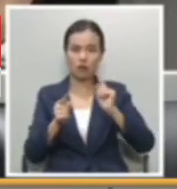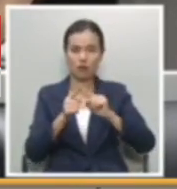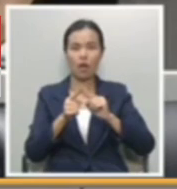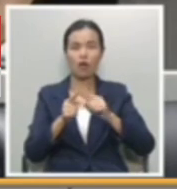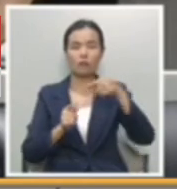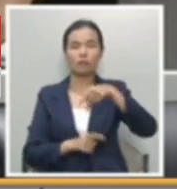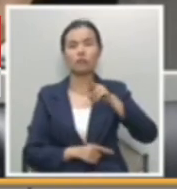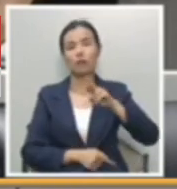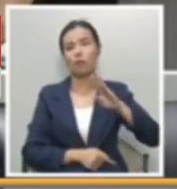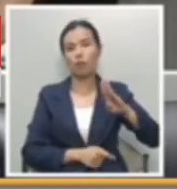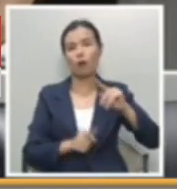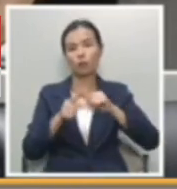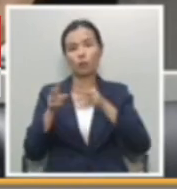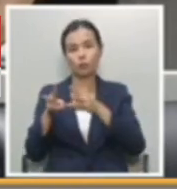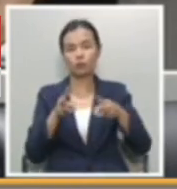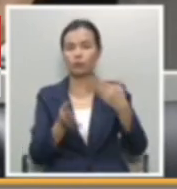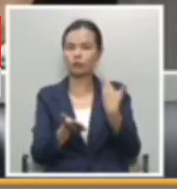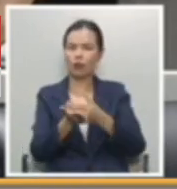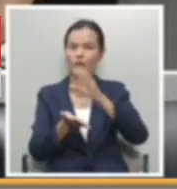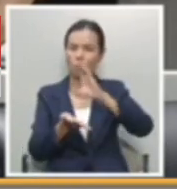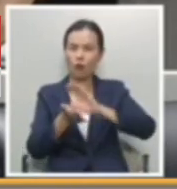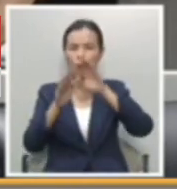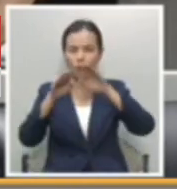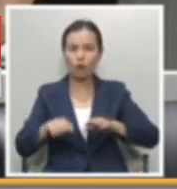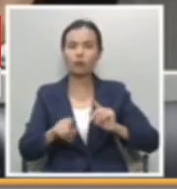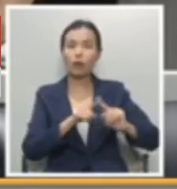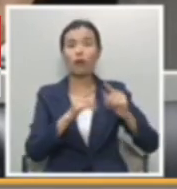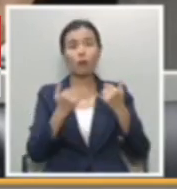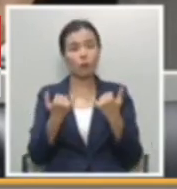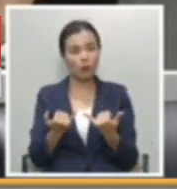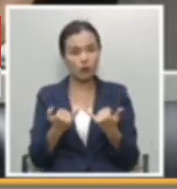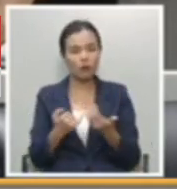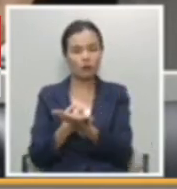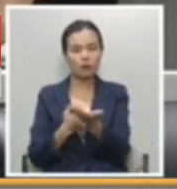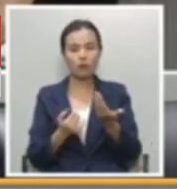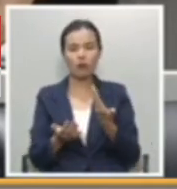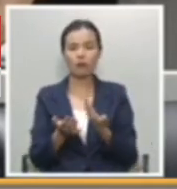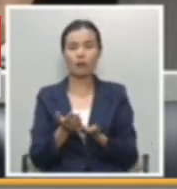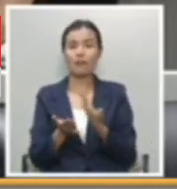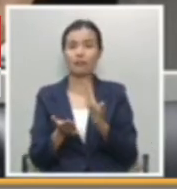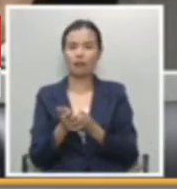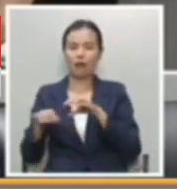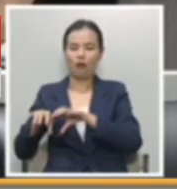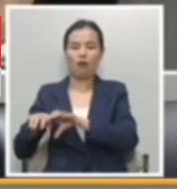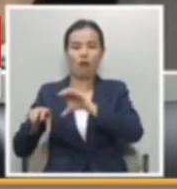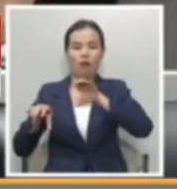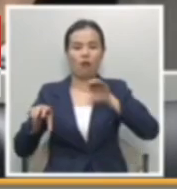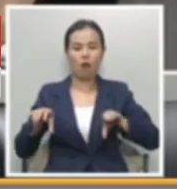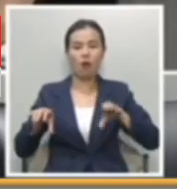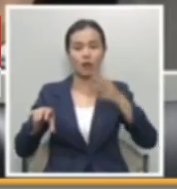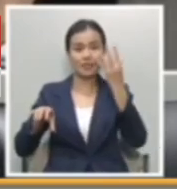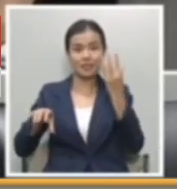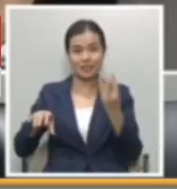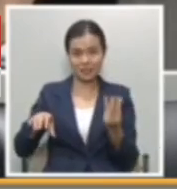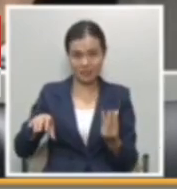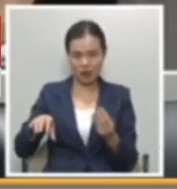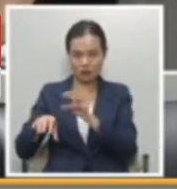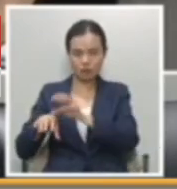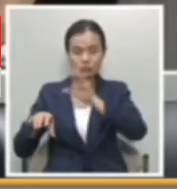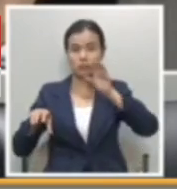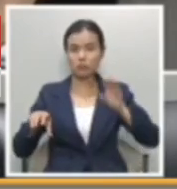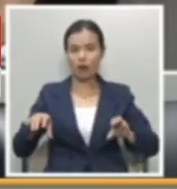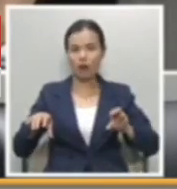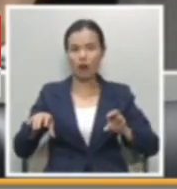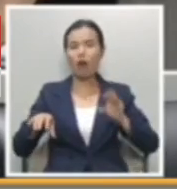เกี่ยวกับวิธีการงบประมาณหลายอย่างจนกระทั่งวันนี้เนี่ยการถ่ายโอนงบประมาณโดยเฉพาะงบประมาณเหลือจ่ายเนี่ยโยนข้